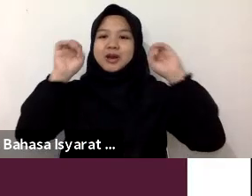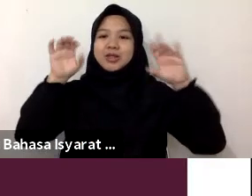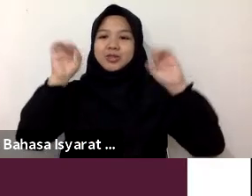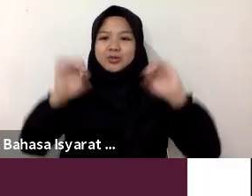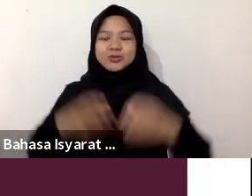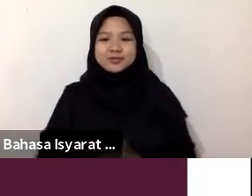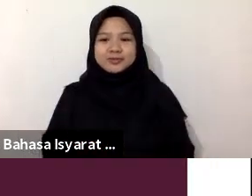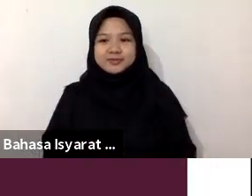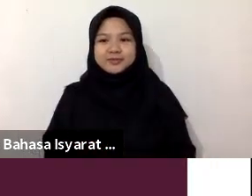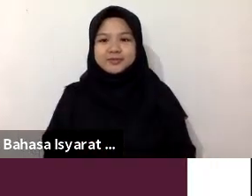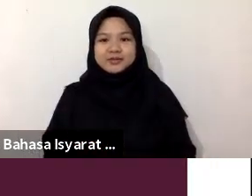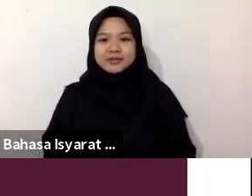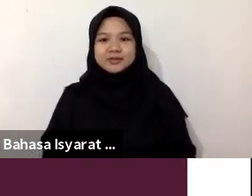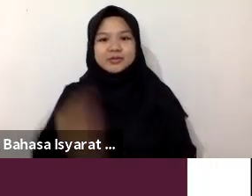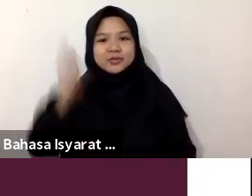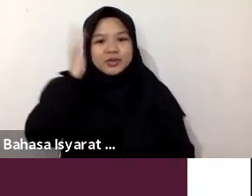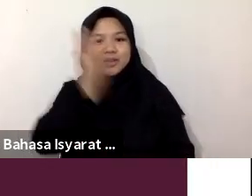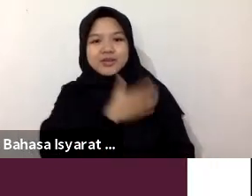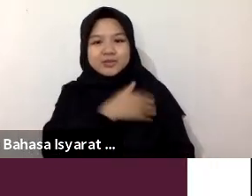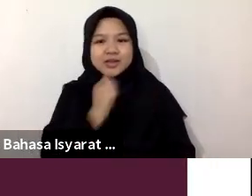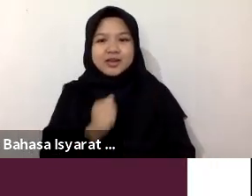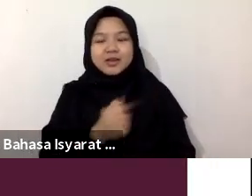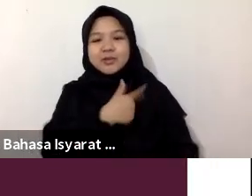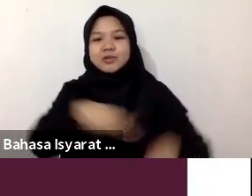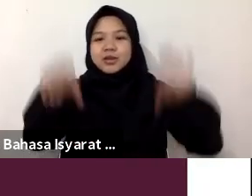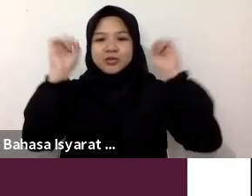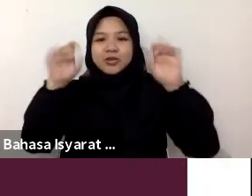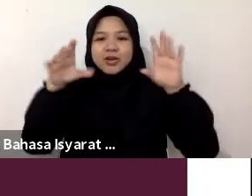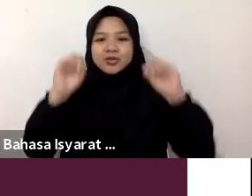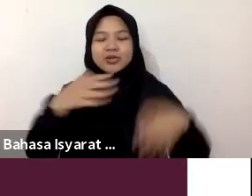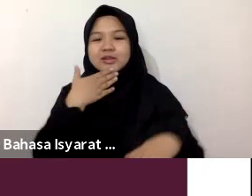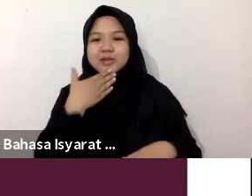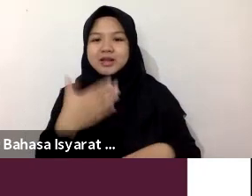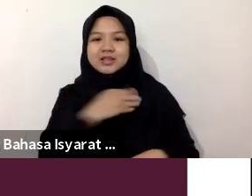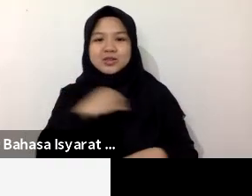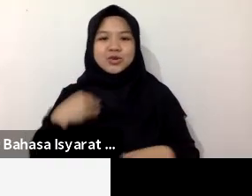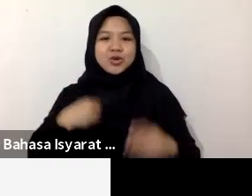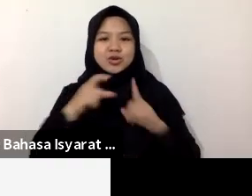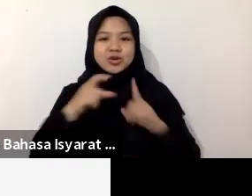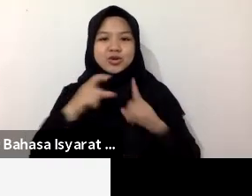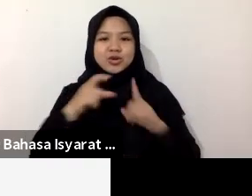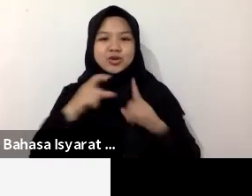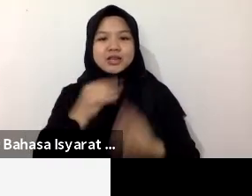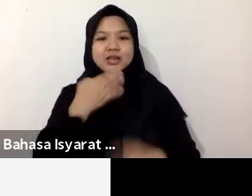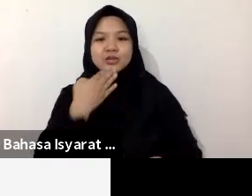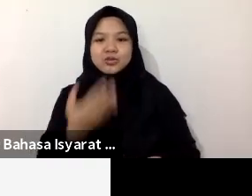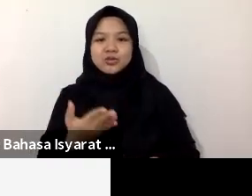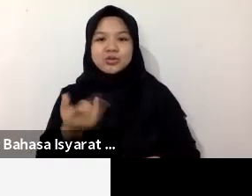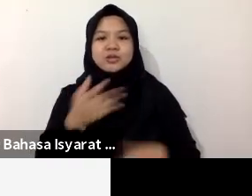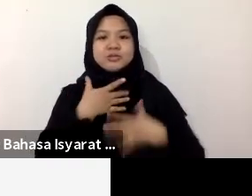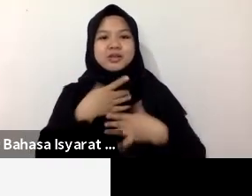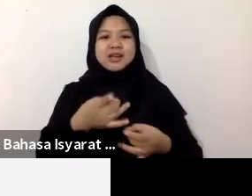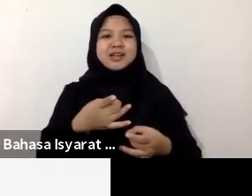wabarakatuh. Waalaikumsalam warahmatullahi wabarakatuh. Terima kasih Dokter Dini. Hatur nuhun. Waduh, menarik banget